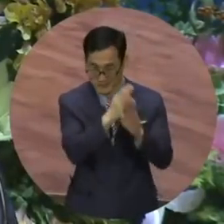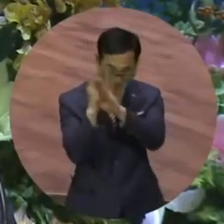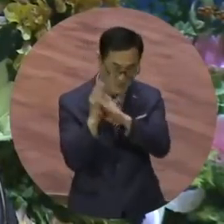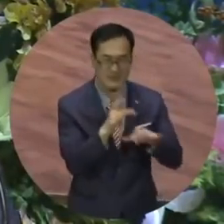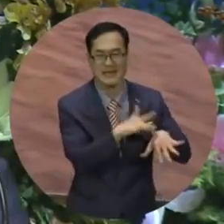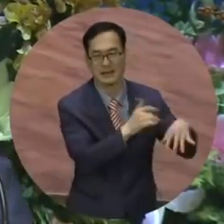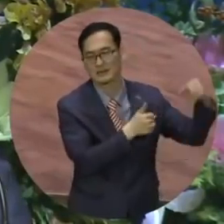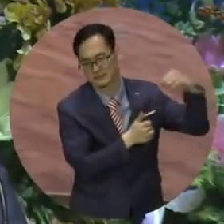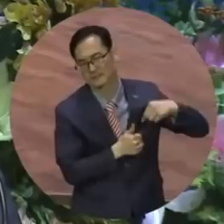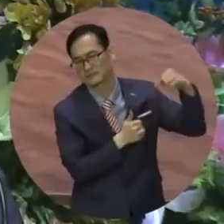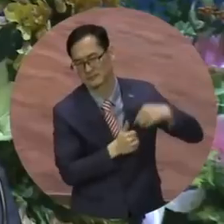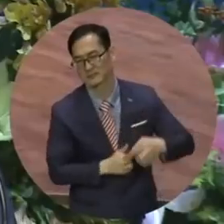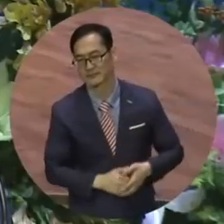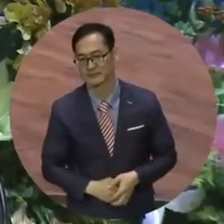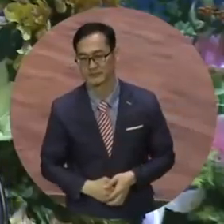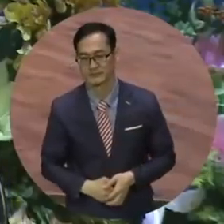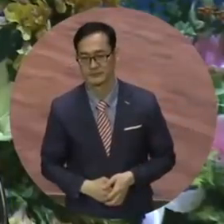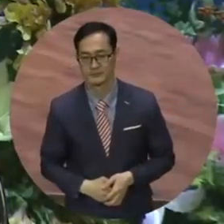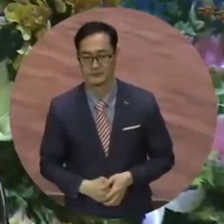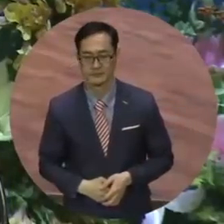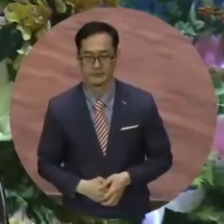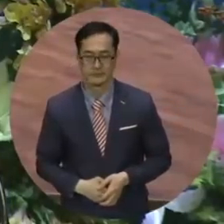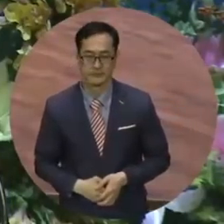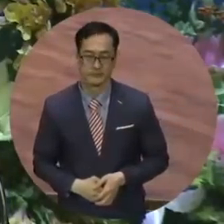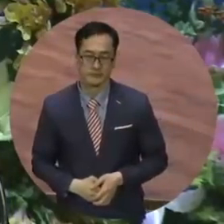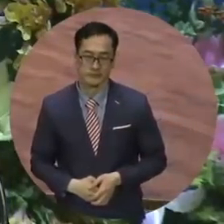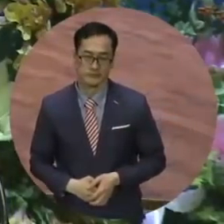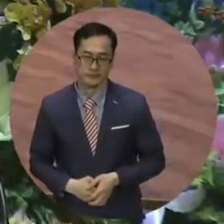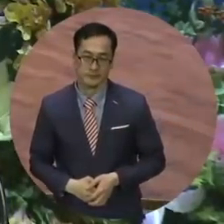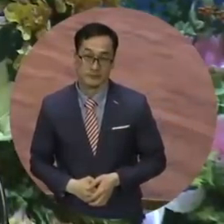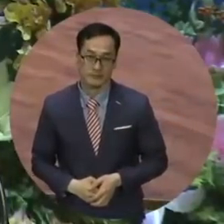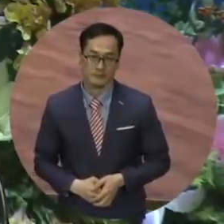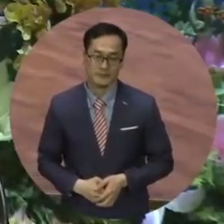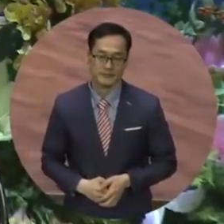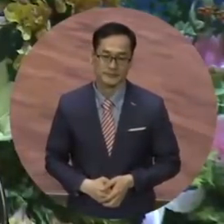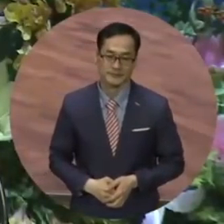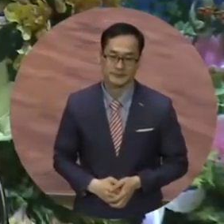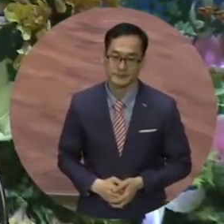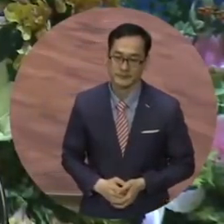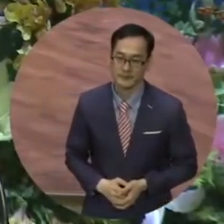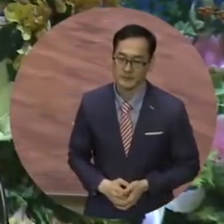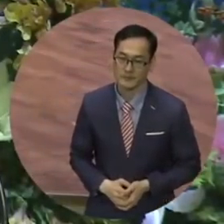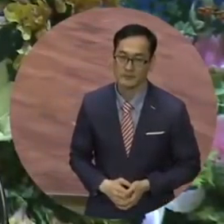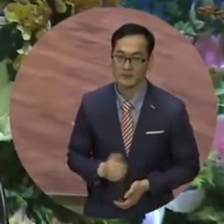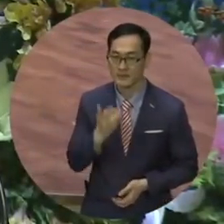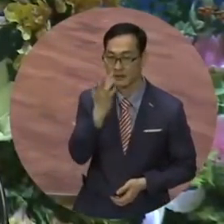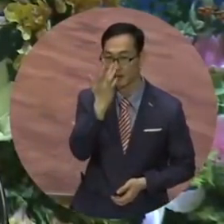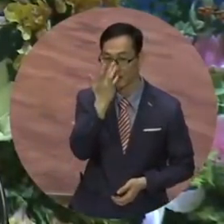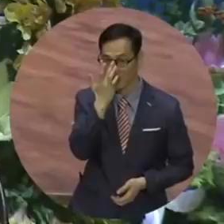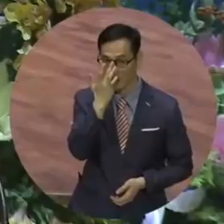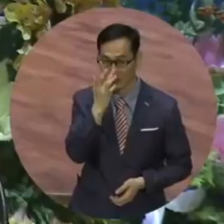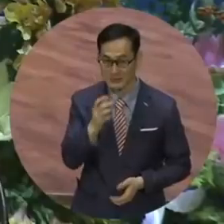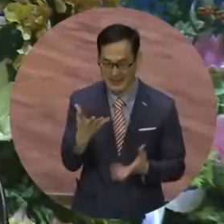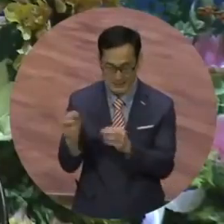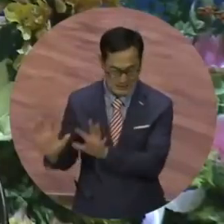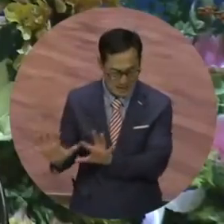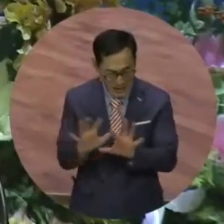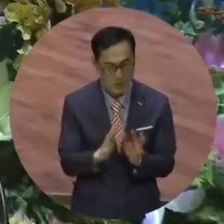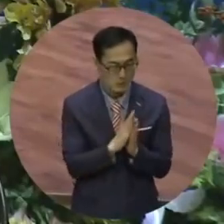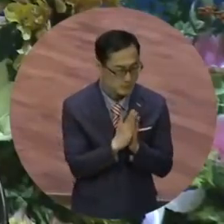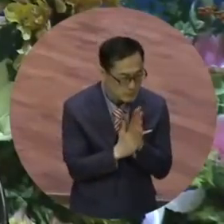그래도 뭐 전혀 그것이 뭐 이상하지 않아요. 그냥 같이 빌 수십만 명이 와서 막 빌면 같이 빌고 막